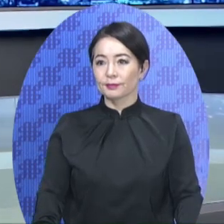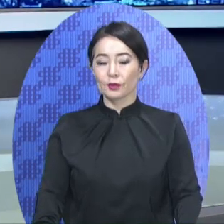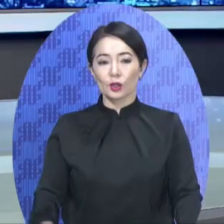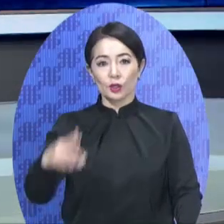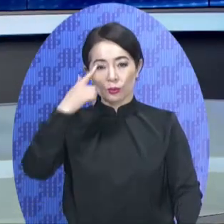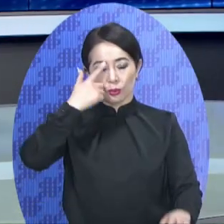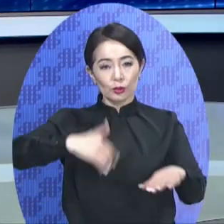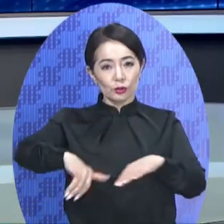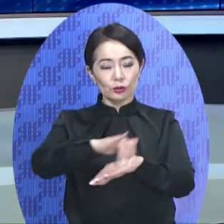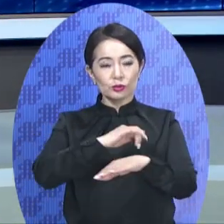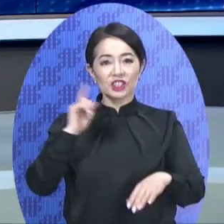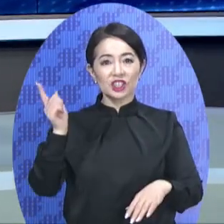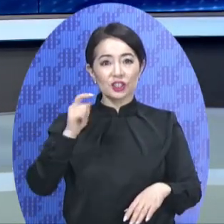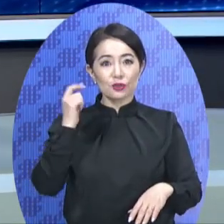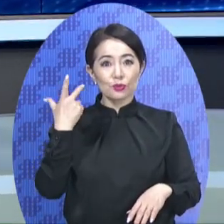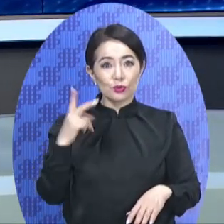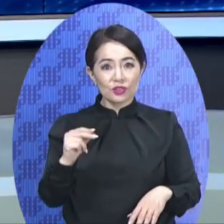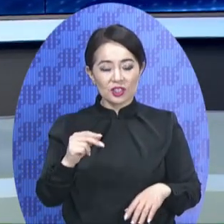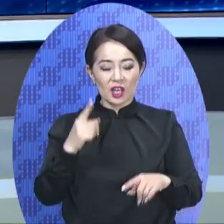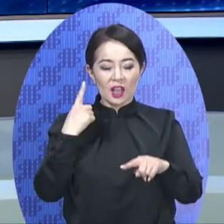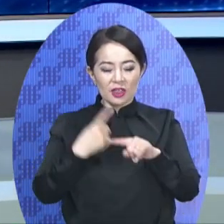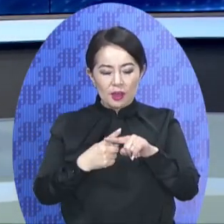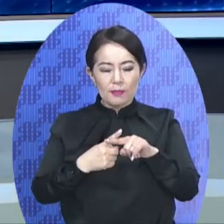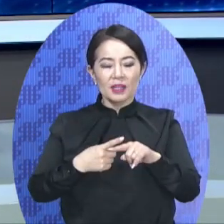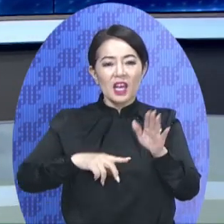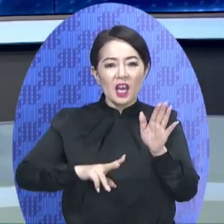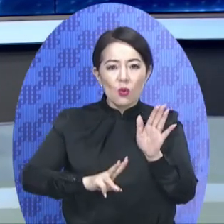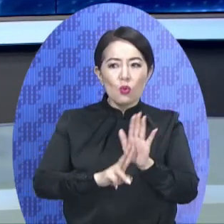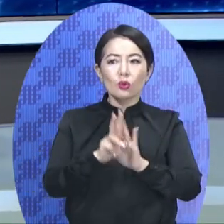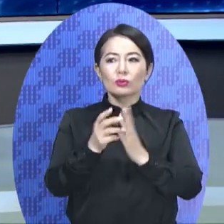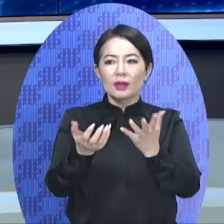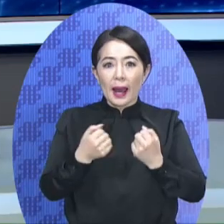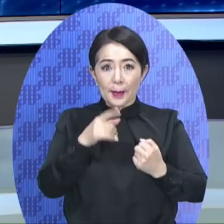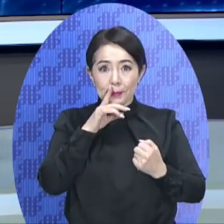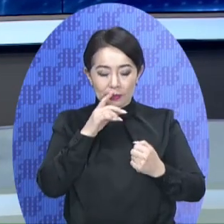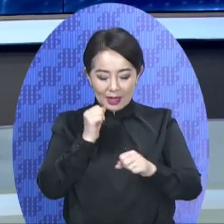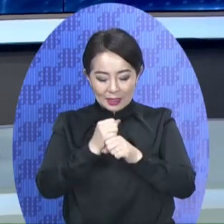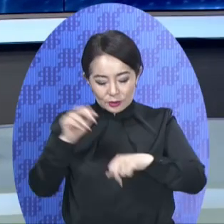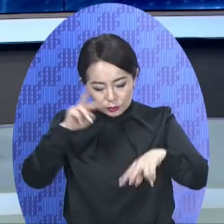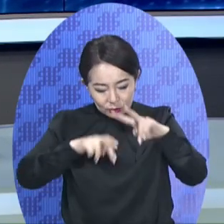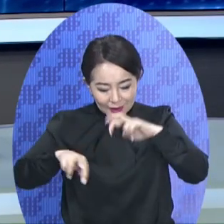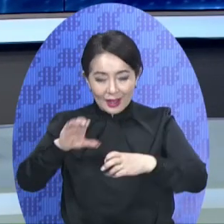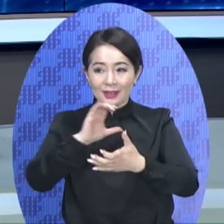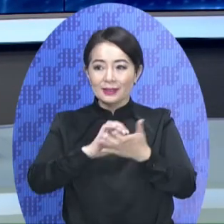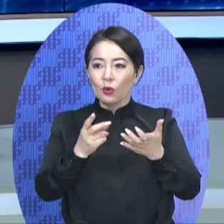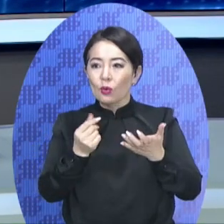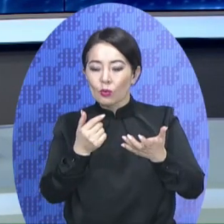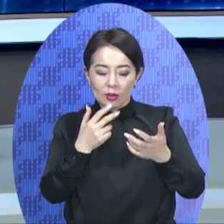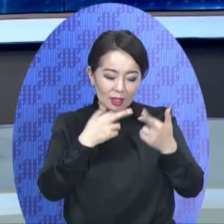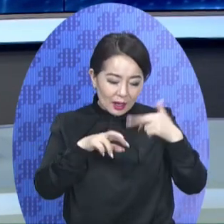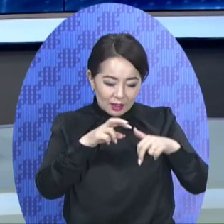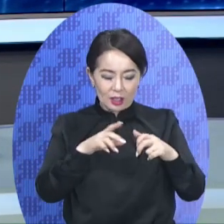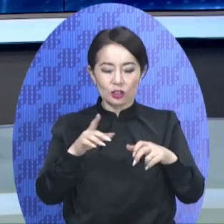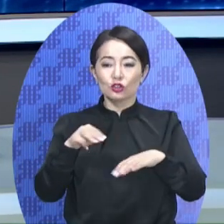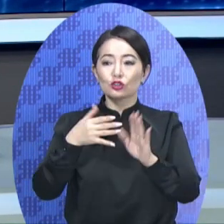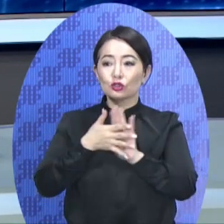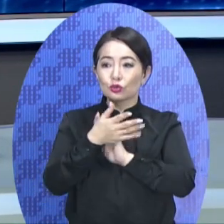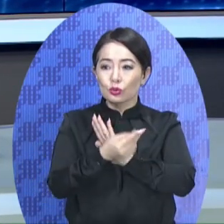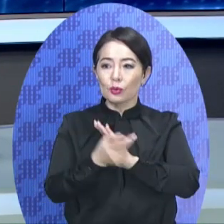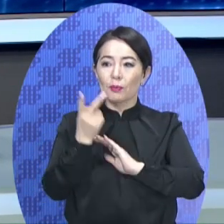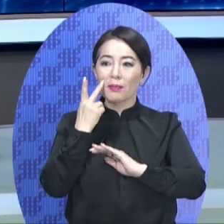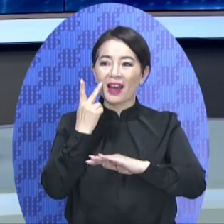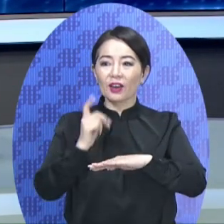Манай улс эрчим хүчний нэмэлт эх үүсвэртэй болох асуудлыг судалж, санхүүжилтийг шийдвэрлэх асуудлыг эдийн засгийн байнгын хороо, төсвийн байнгын хороогоор хэлэлцлээ. Энэ удаа шинэ